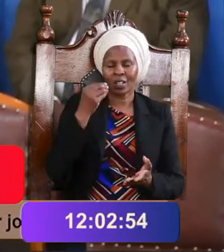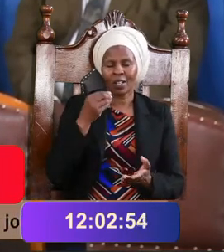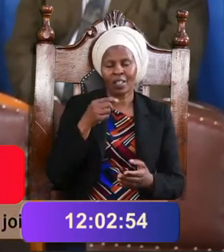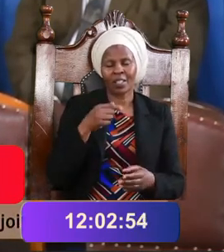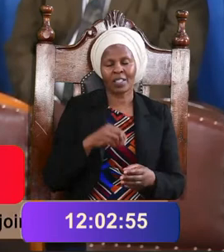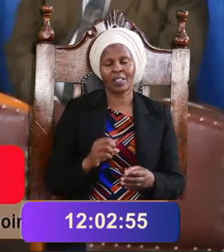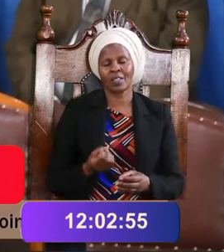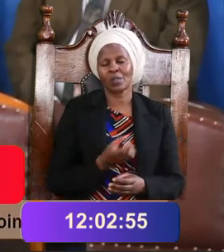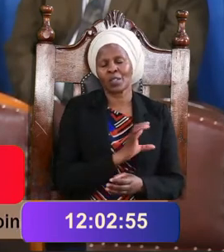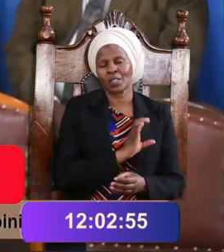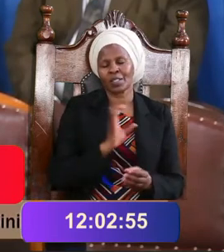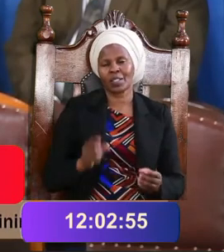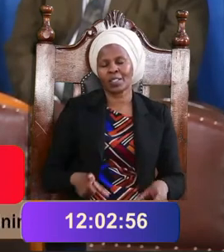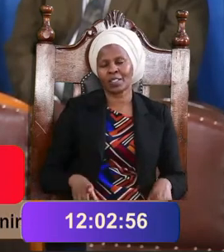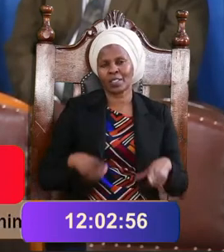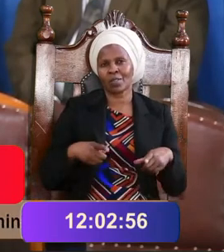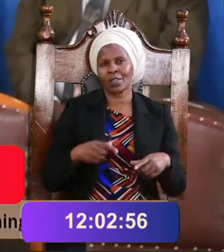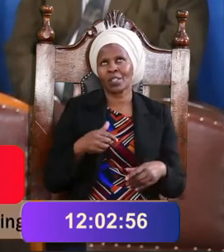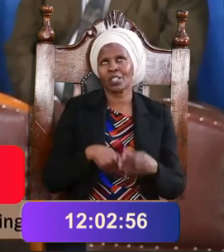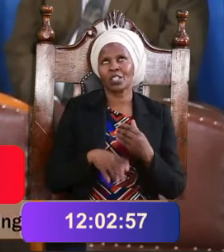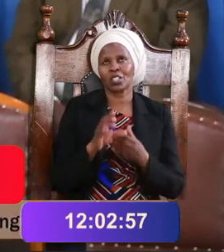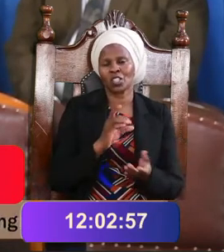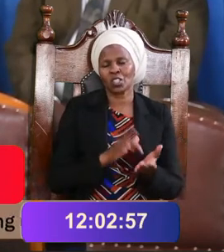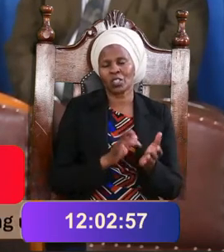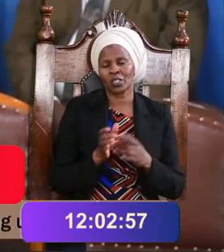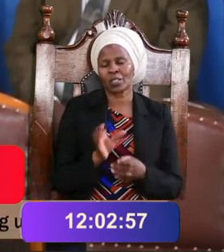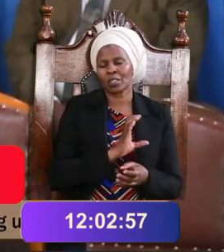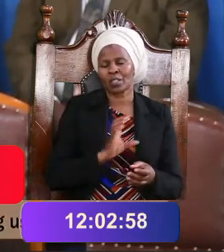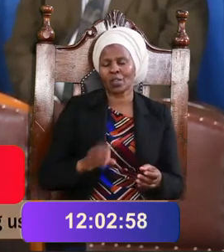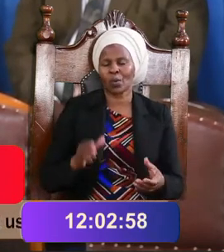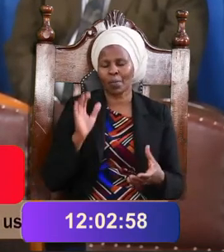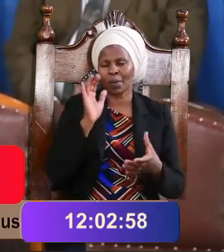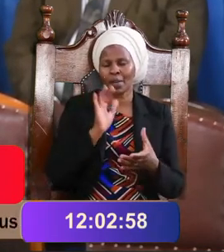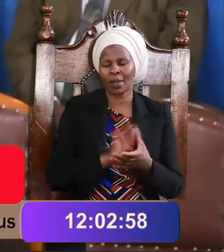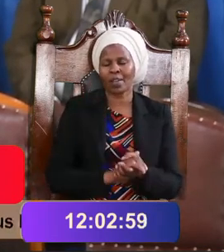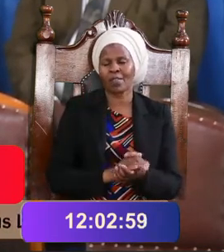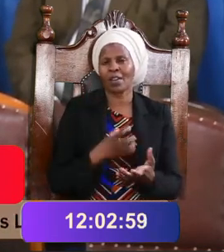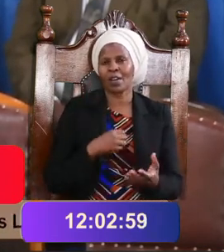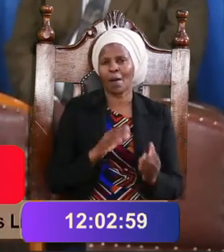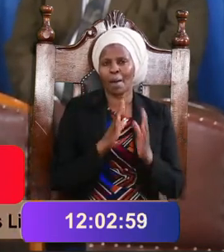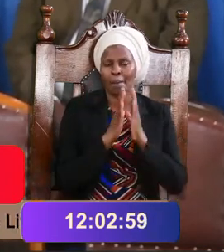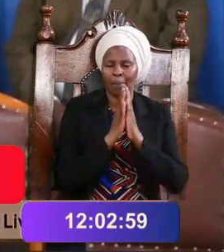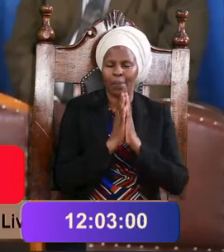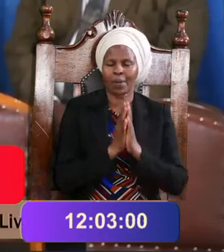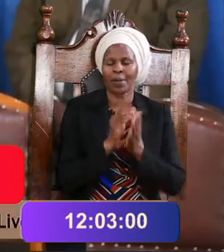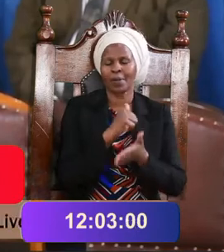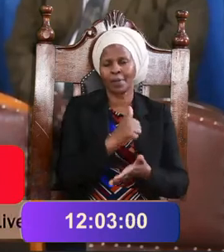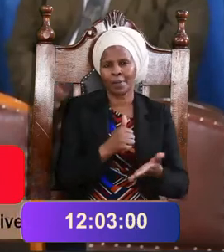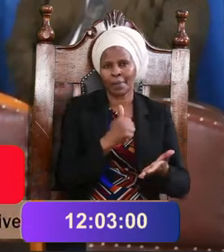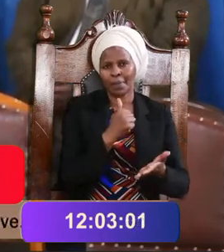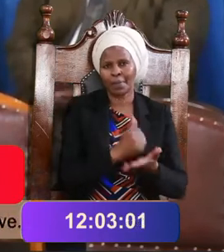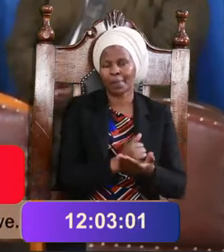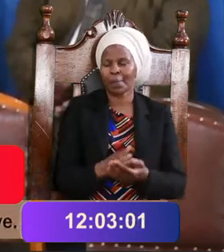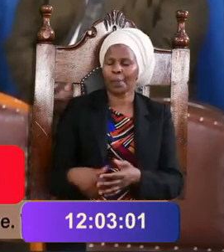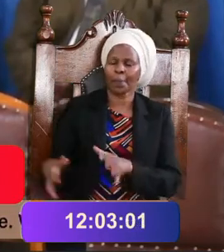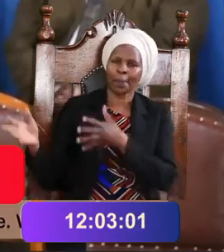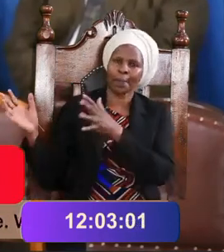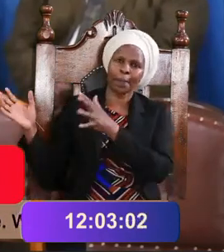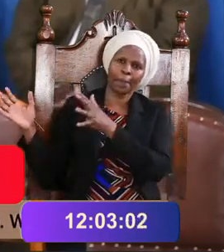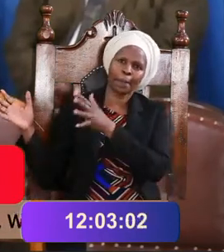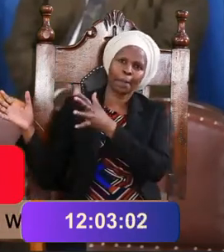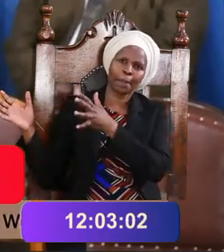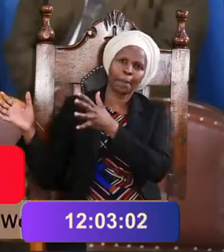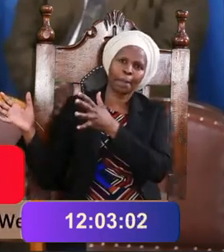kama Wakristo. Katika jina Yesu Kristo tunaamini na tunaomba. Amina. Amina. Amina.